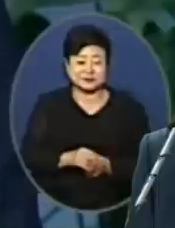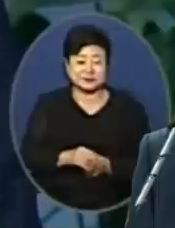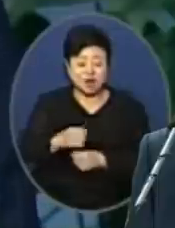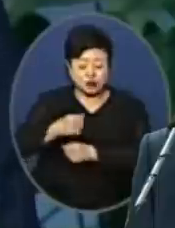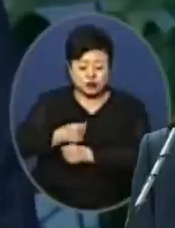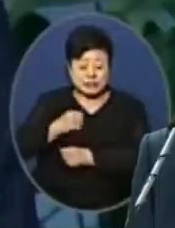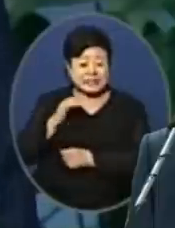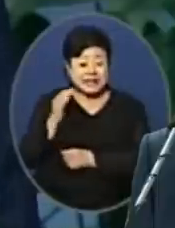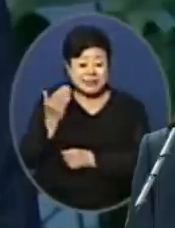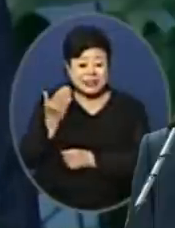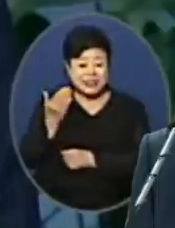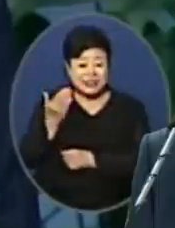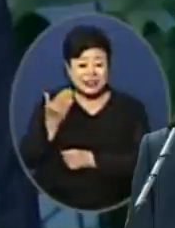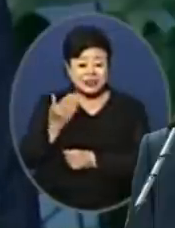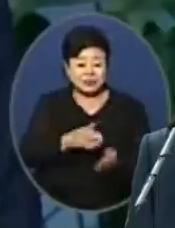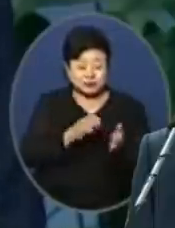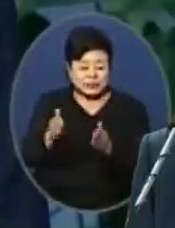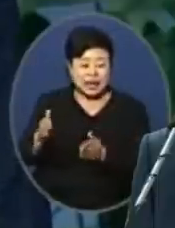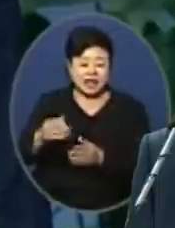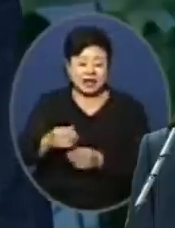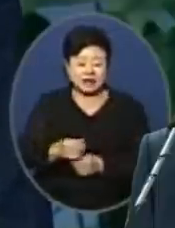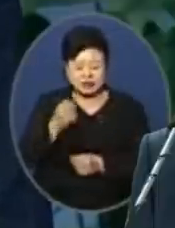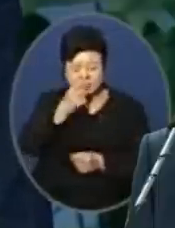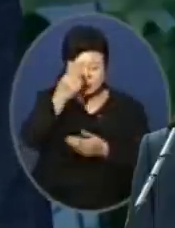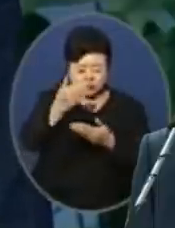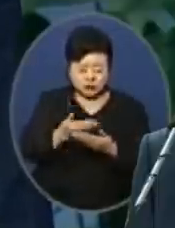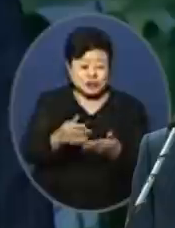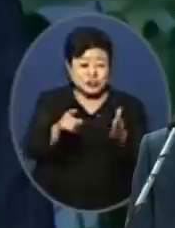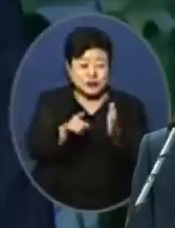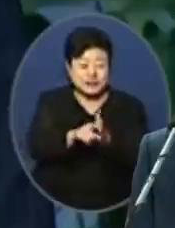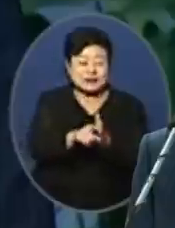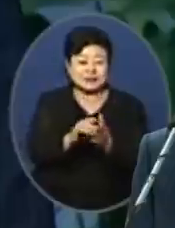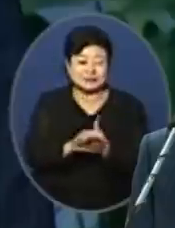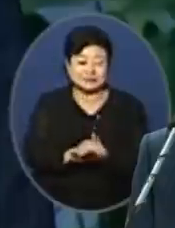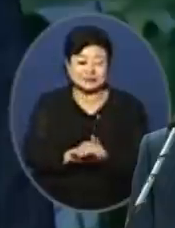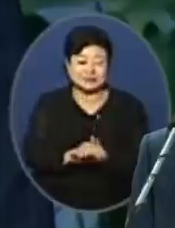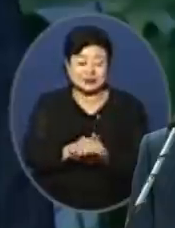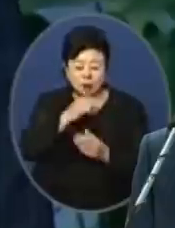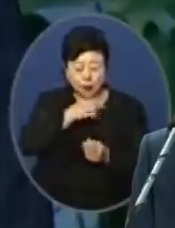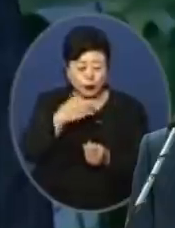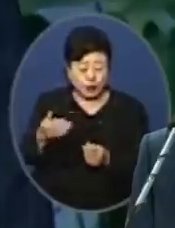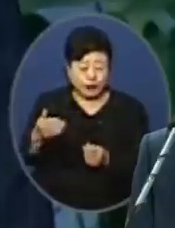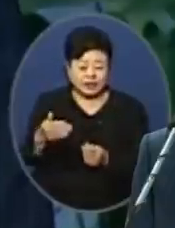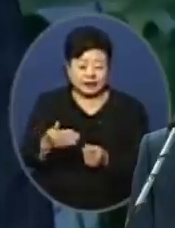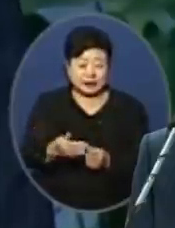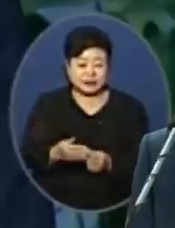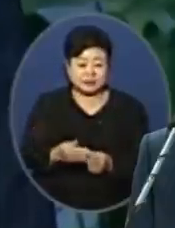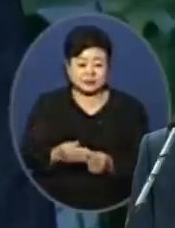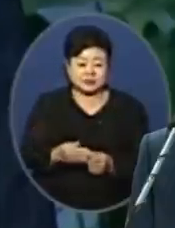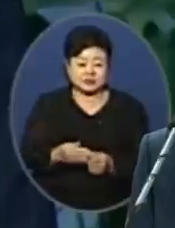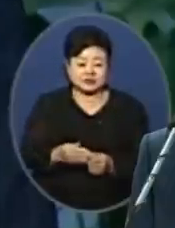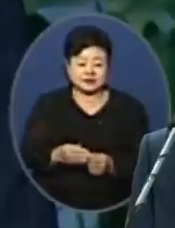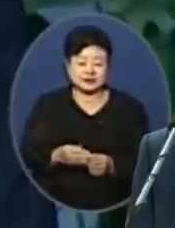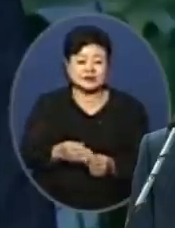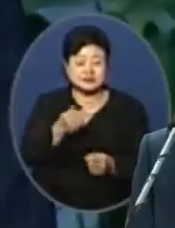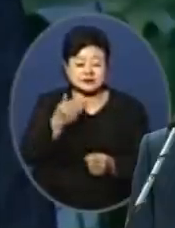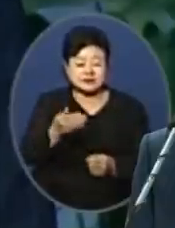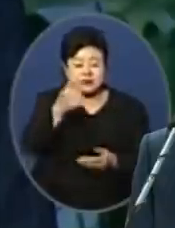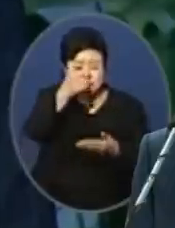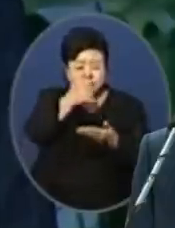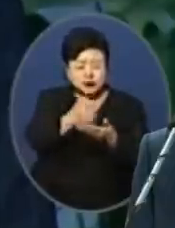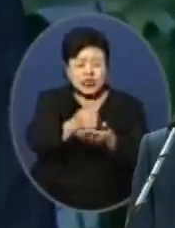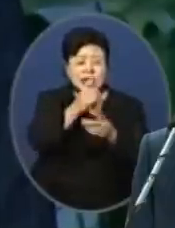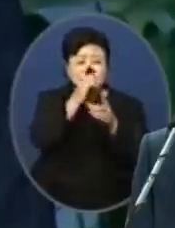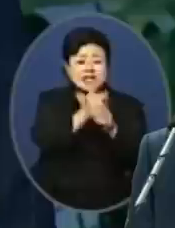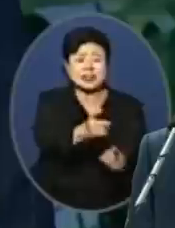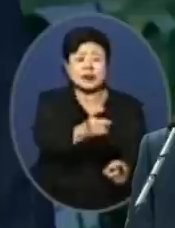군인이 된 것입니다. 무장하고 우리를 지켜주시는 것입니다. 그 보혈이 여러분과 같이 함으로 여러분은 죄를